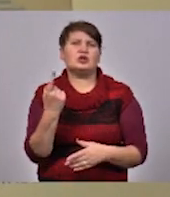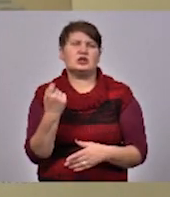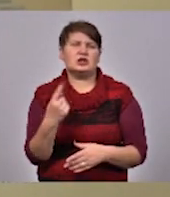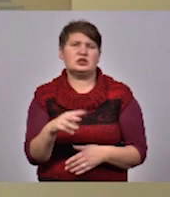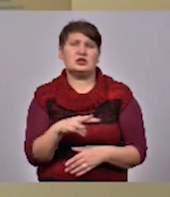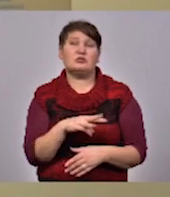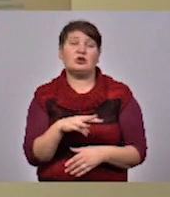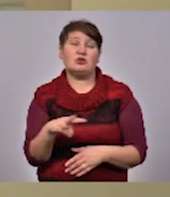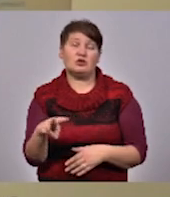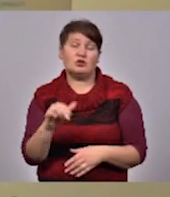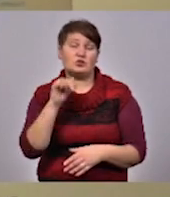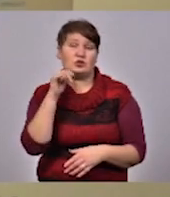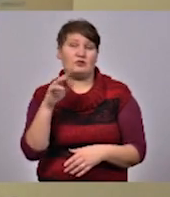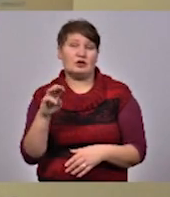діабет.